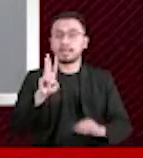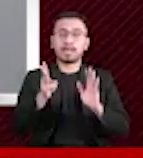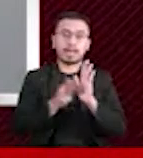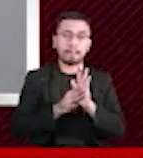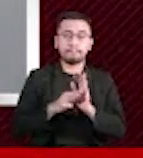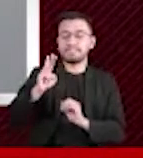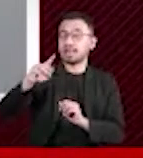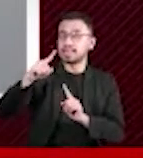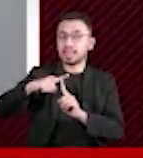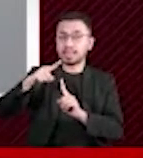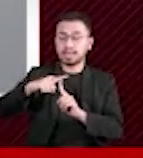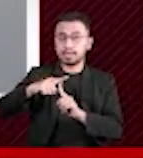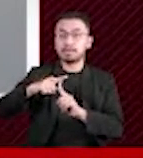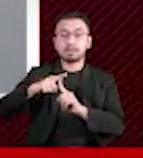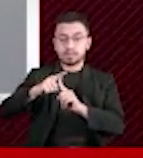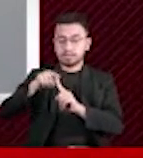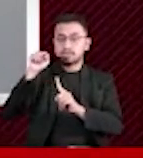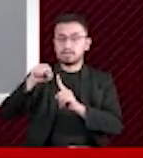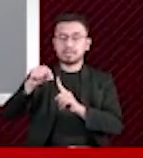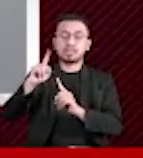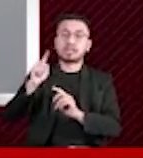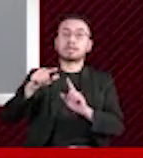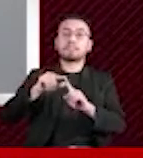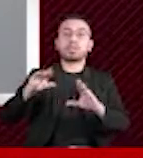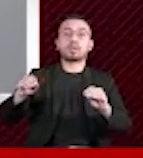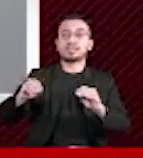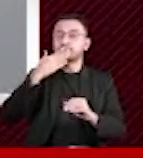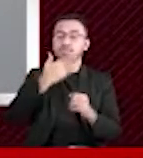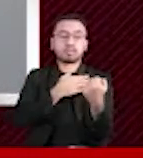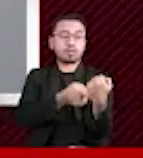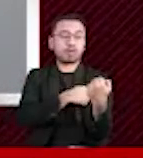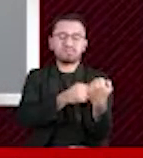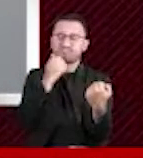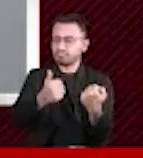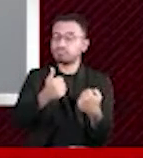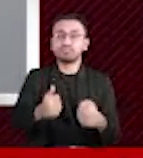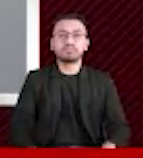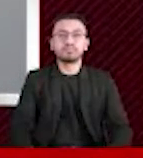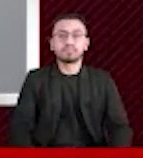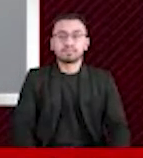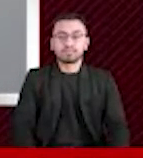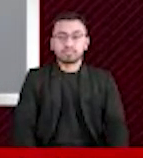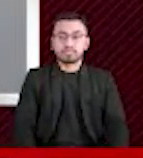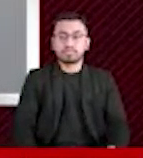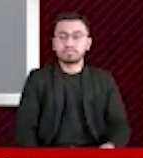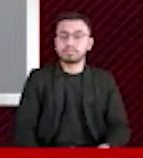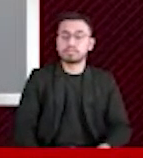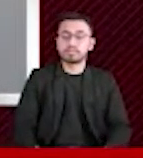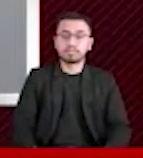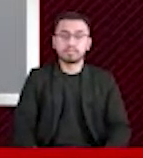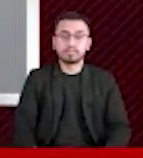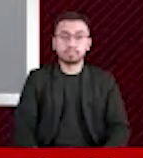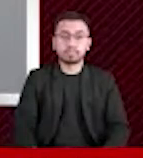digantinya bisa dijalankan oleh petugas-petugas yang competent Endi besok jadi percaya merata persiapan dan saat